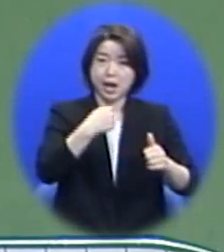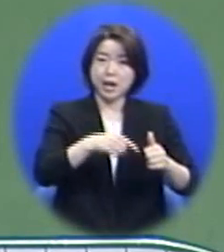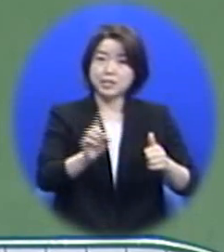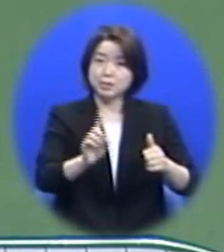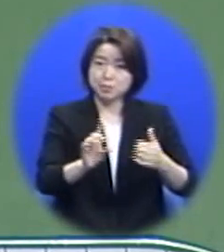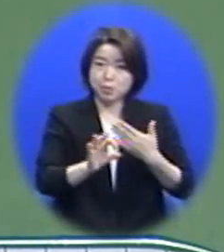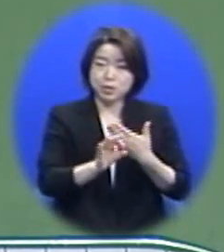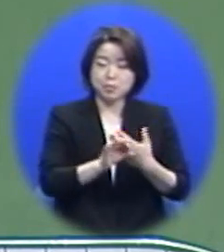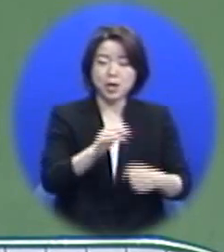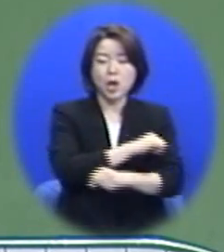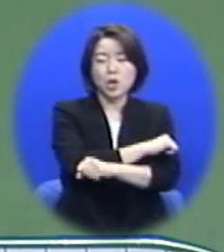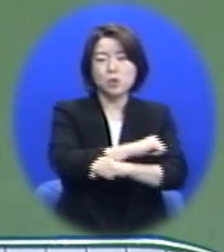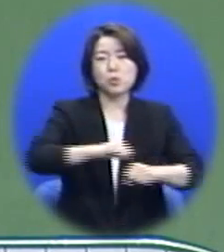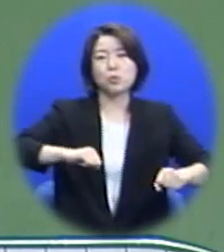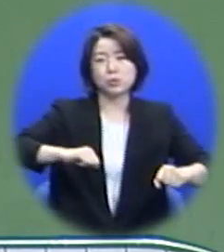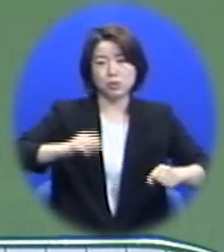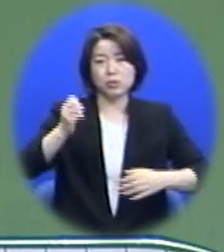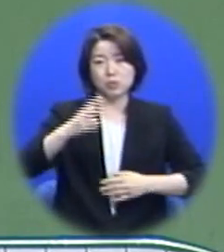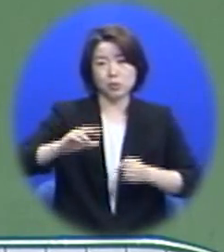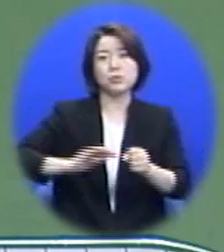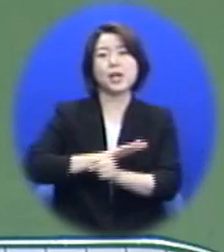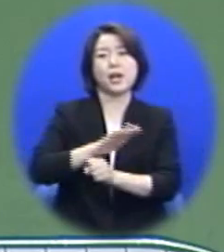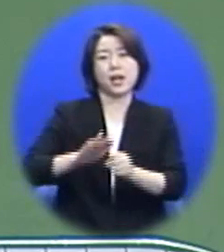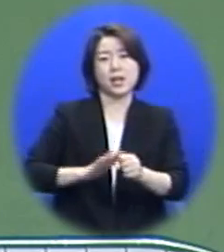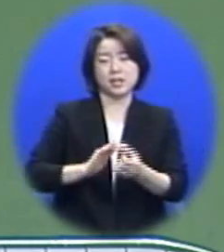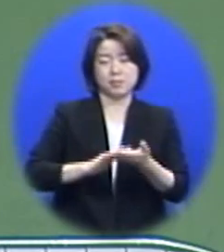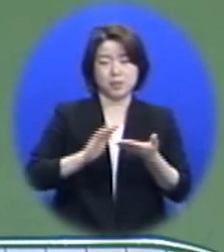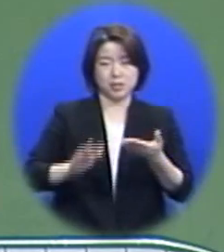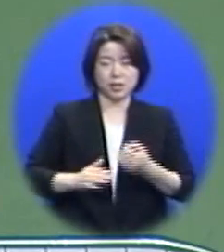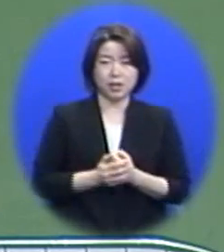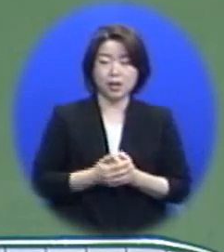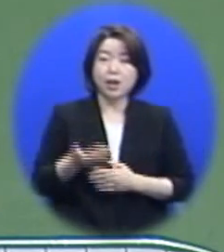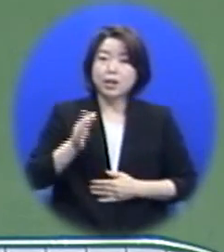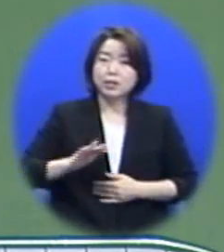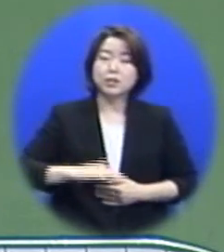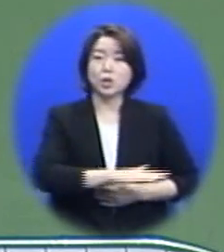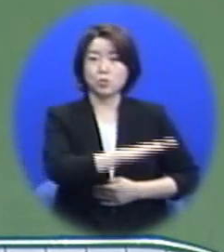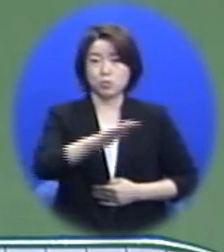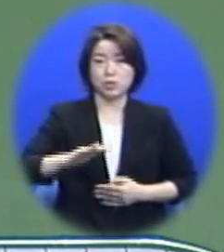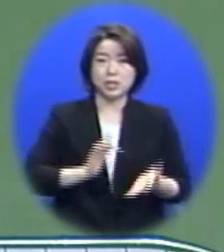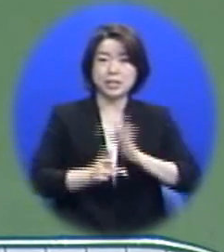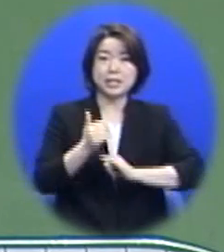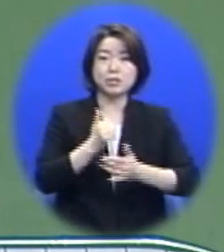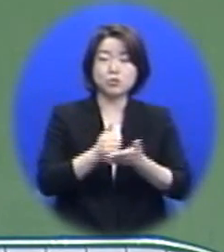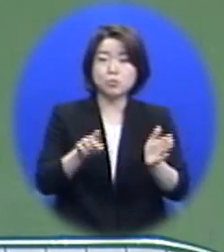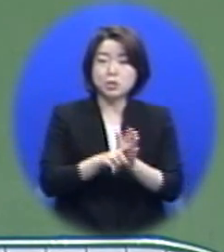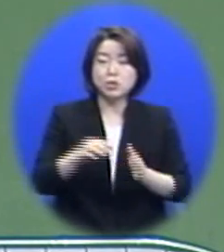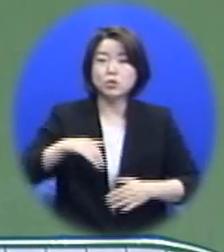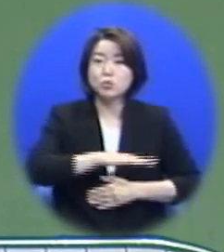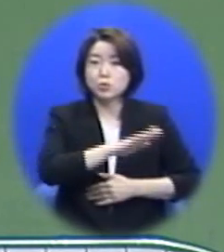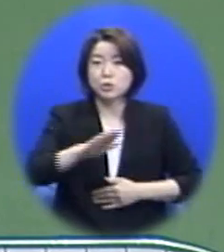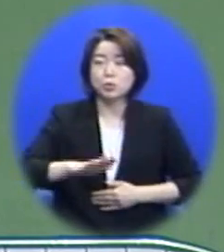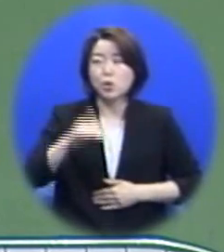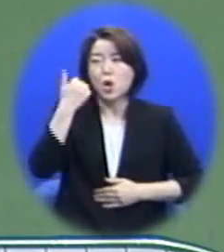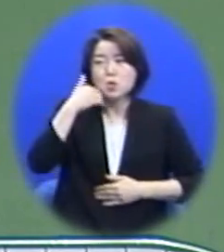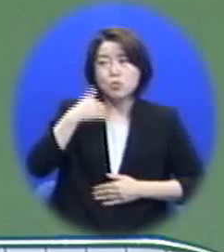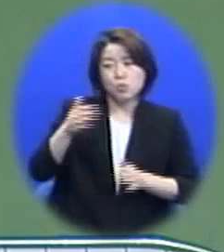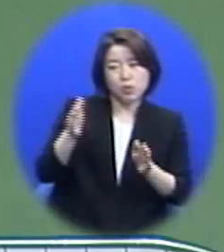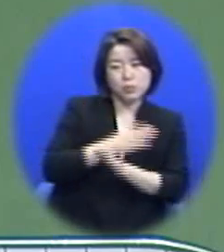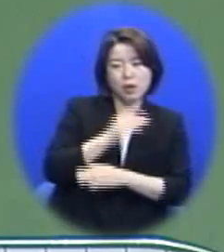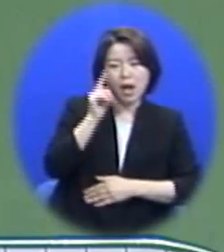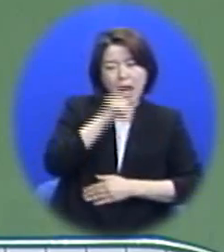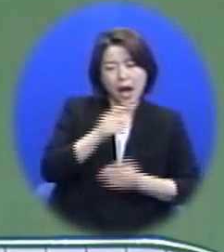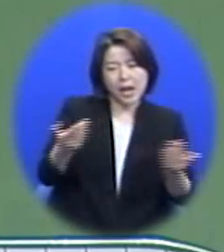용서와 사랑입니다 그런데 우리 예수 믿는 우리들도 누구로부터 어떤 악한 일을